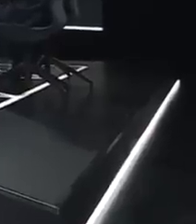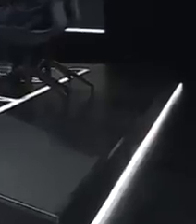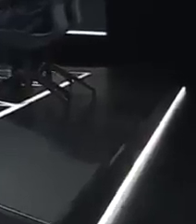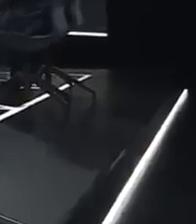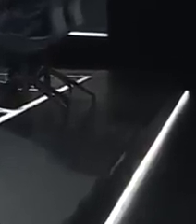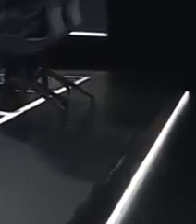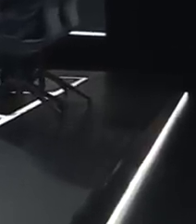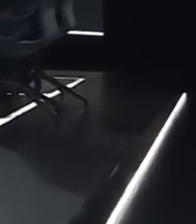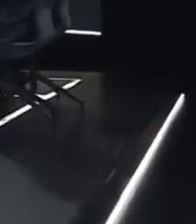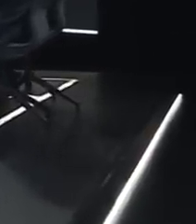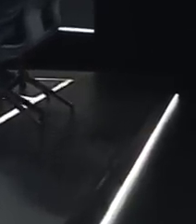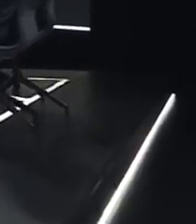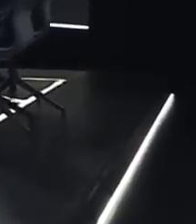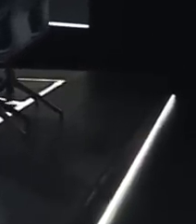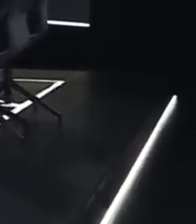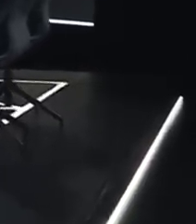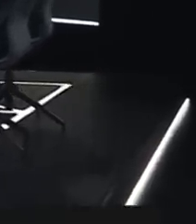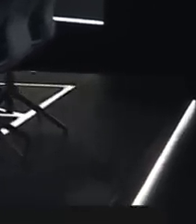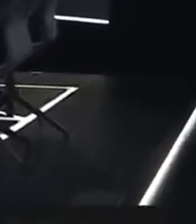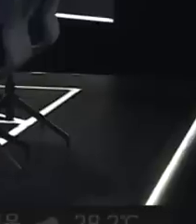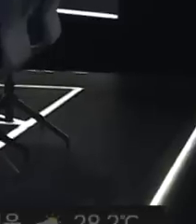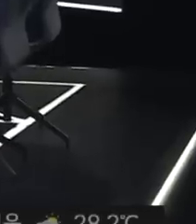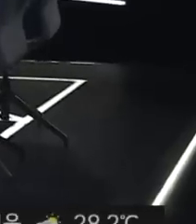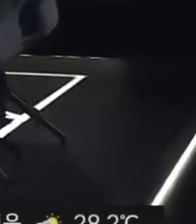3 으